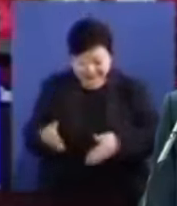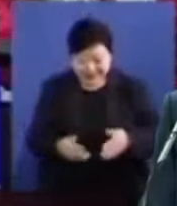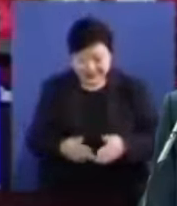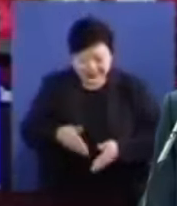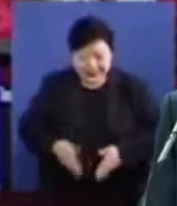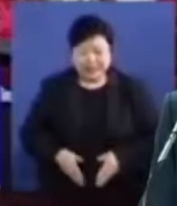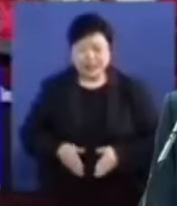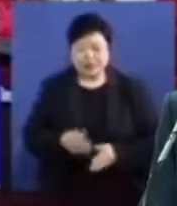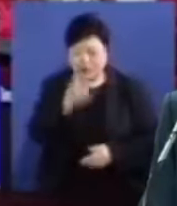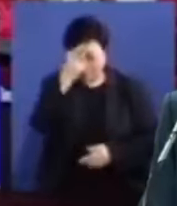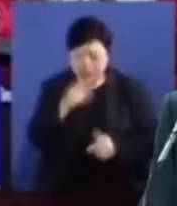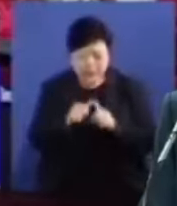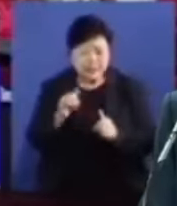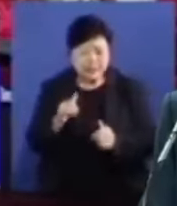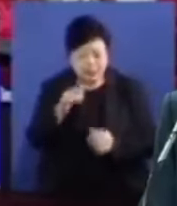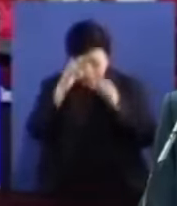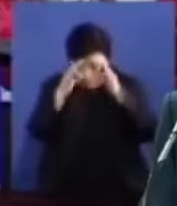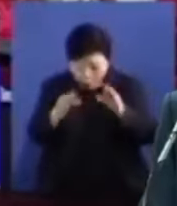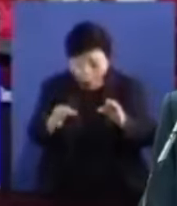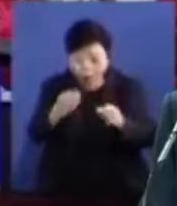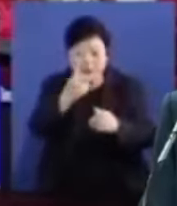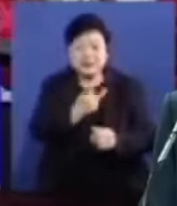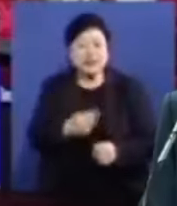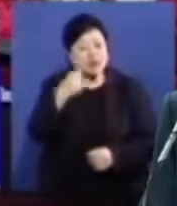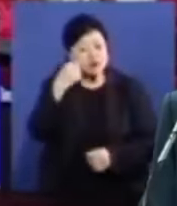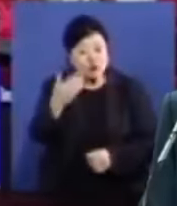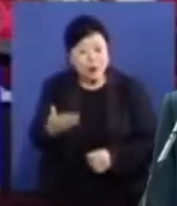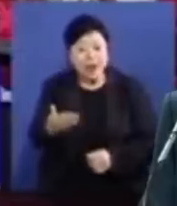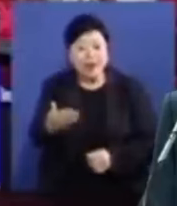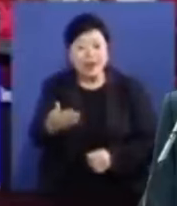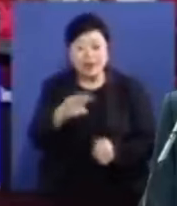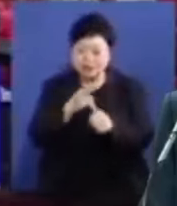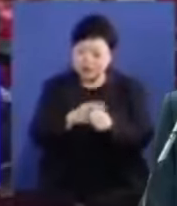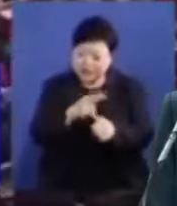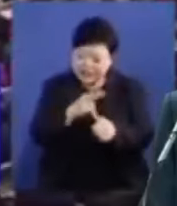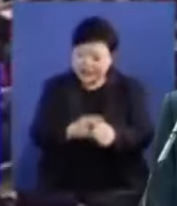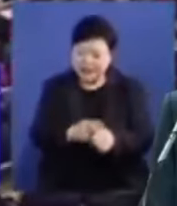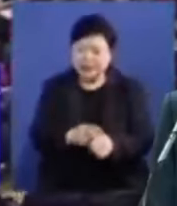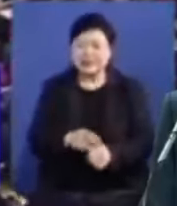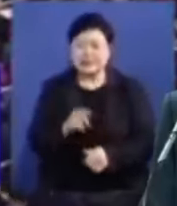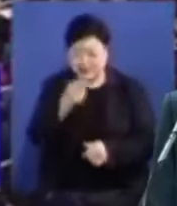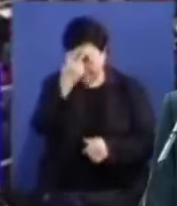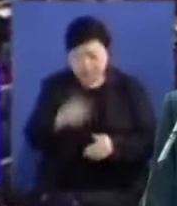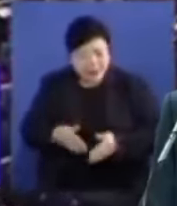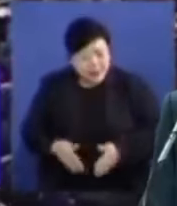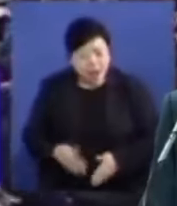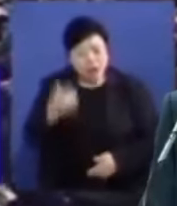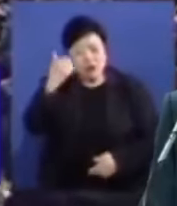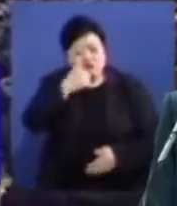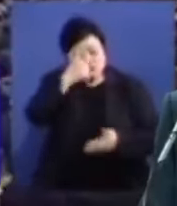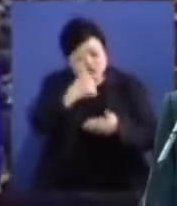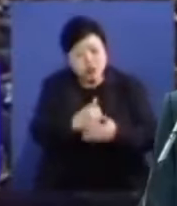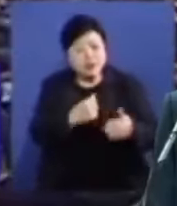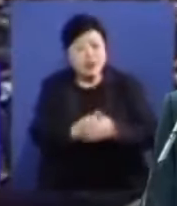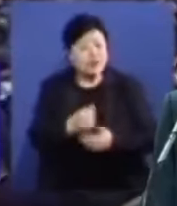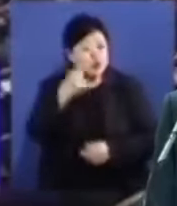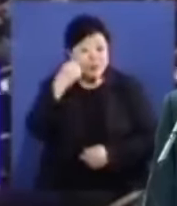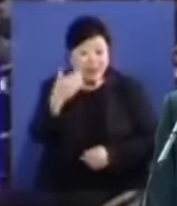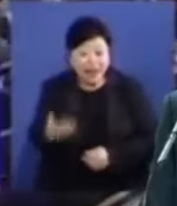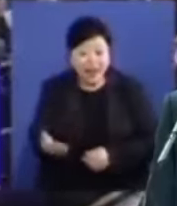맹인된 사람을 보신지라 제자들이 물어 이르되 랍비여 이 사람이 맹인으로 난 것이 누구의 죄로